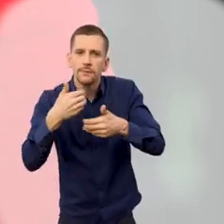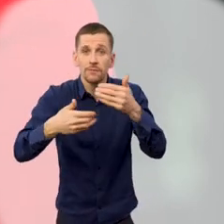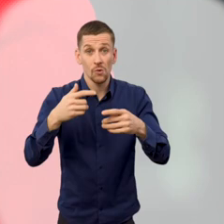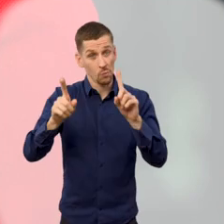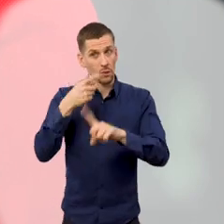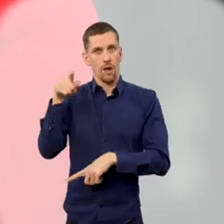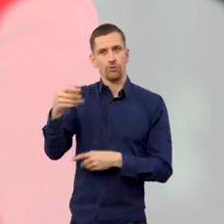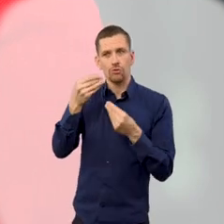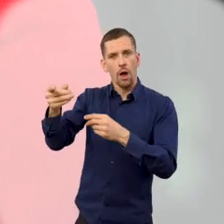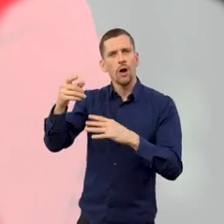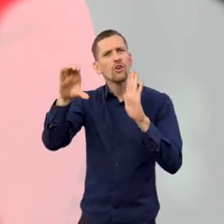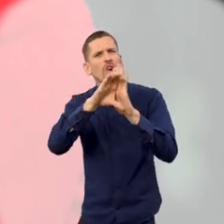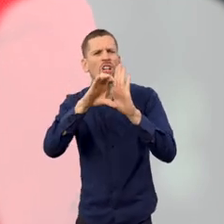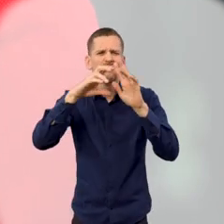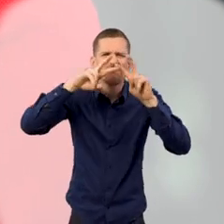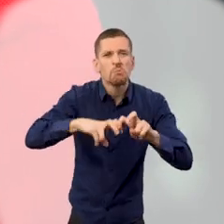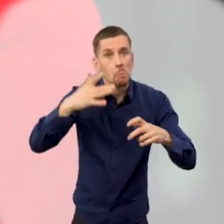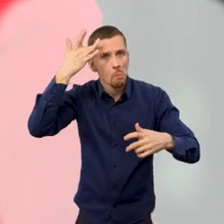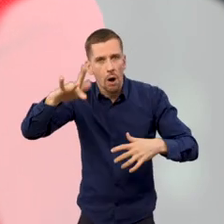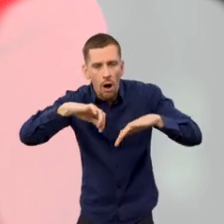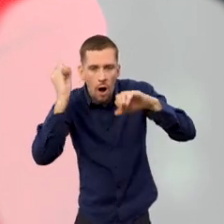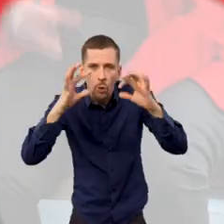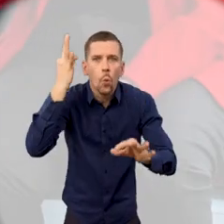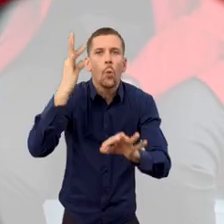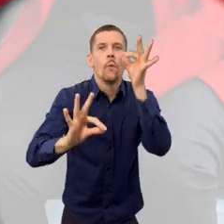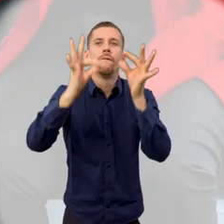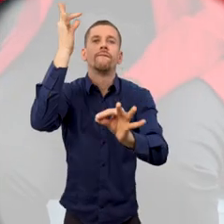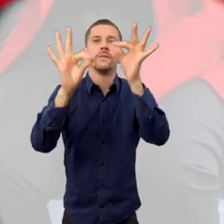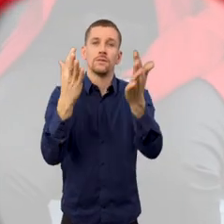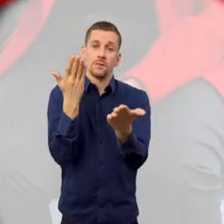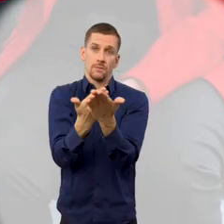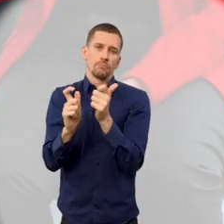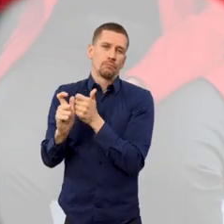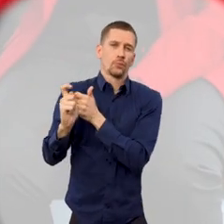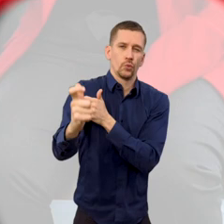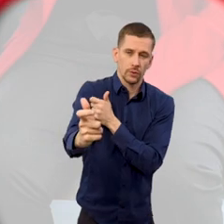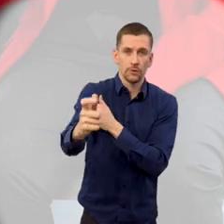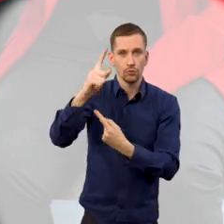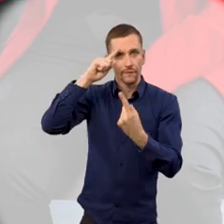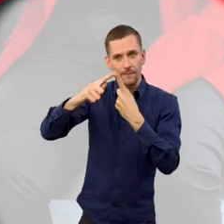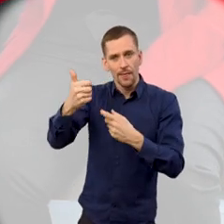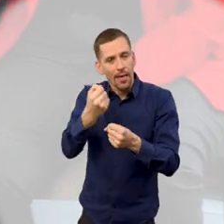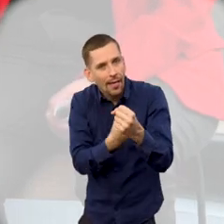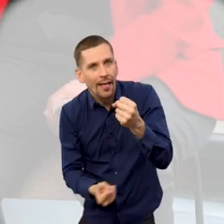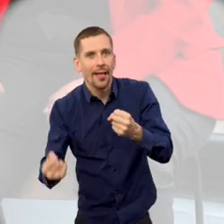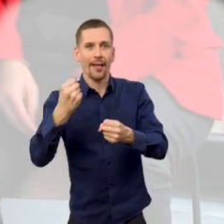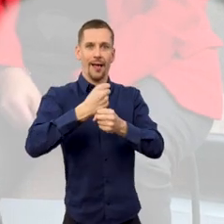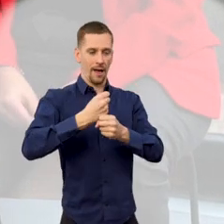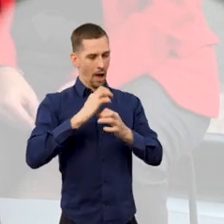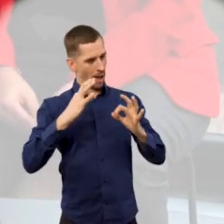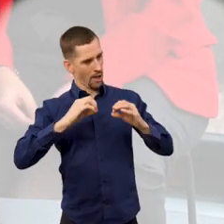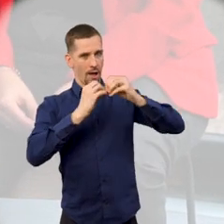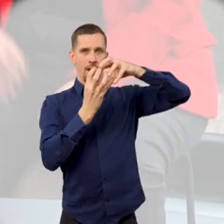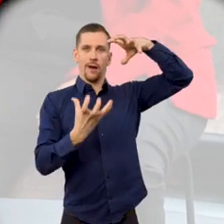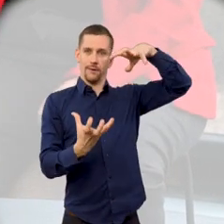peuvent très bien ne pas du tout connaître le code. Mais finalement, à travers ce processus-là, arriver à créer une